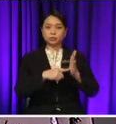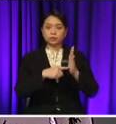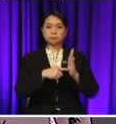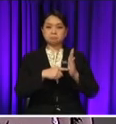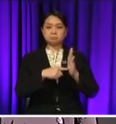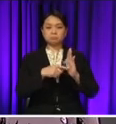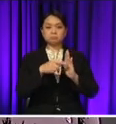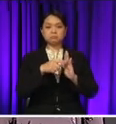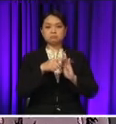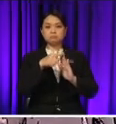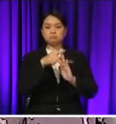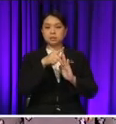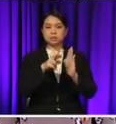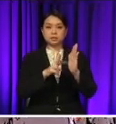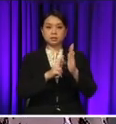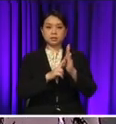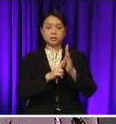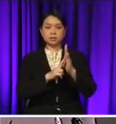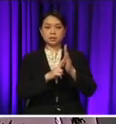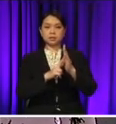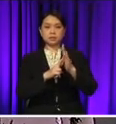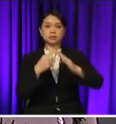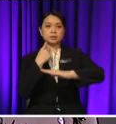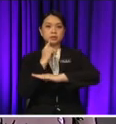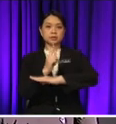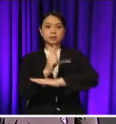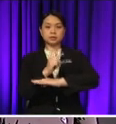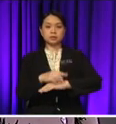perkusian ataupun nama lainnya ikatan